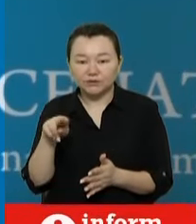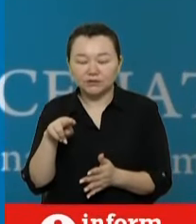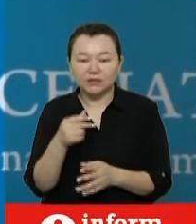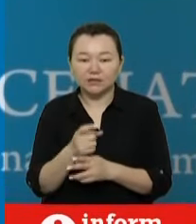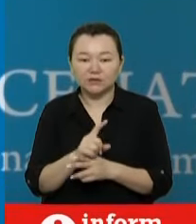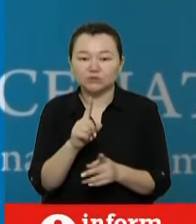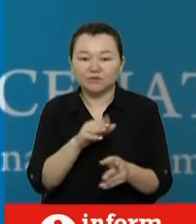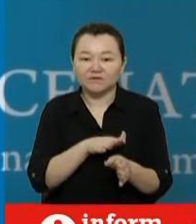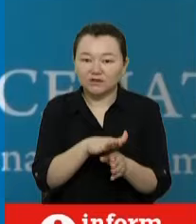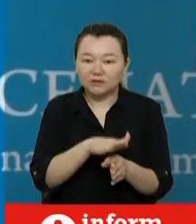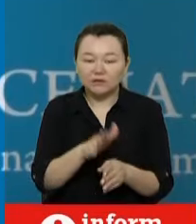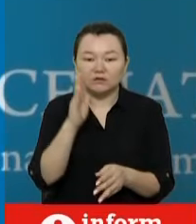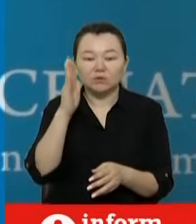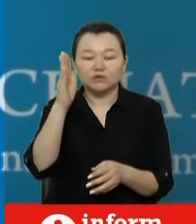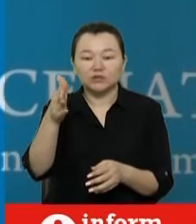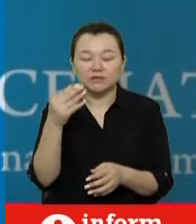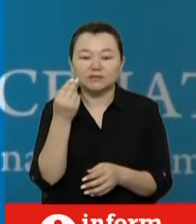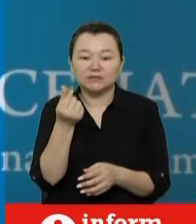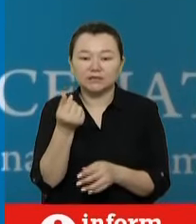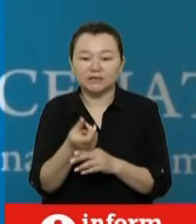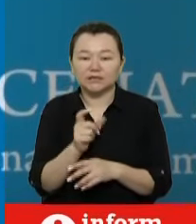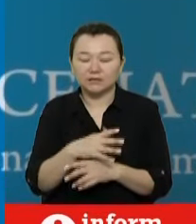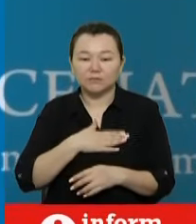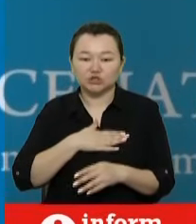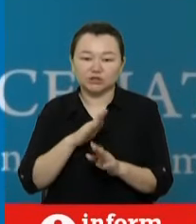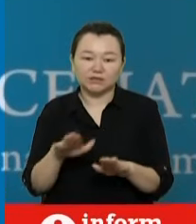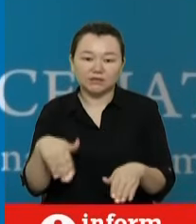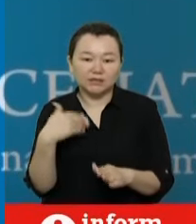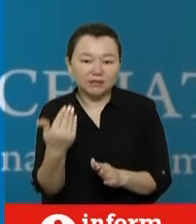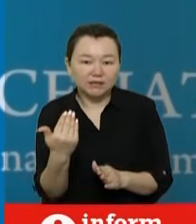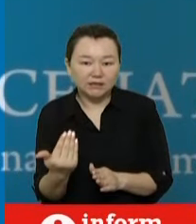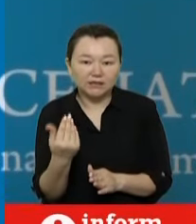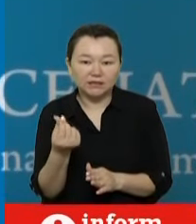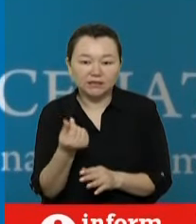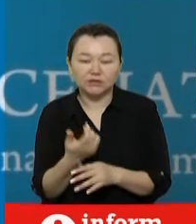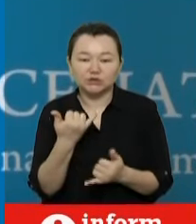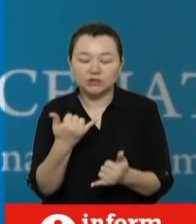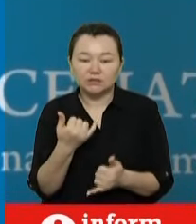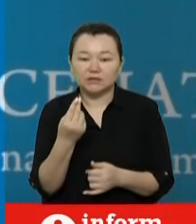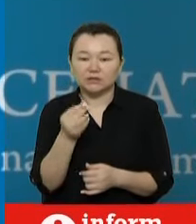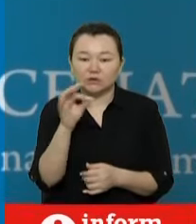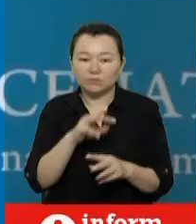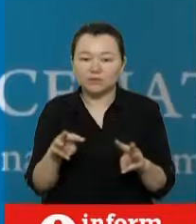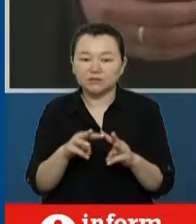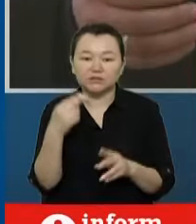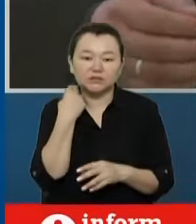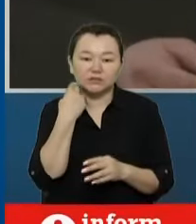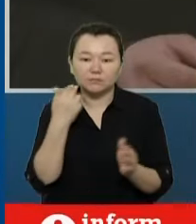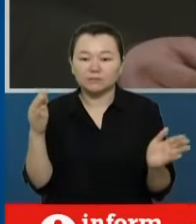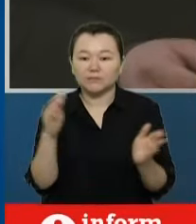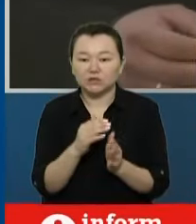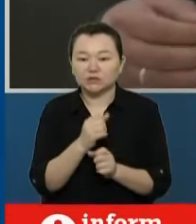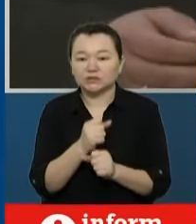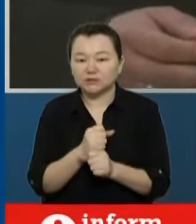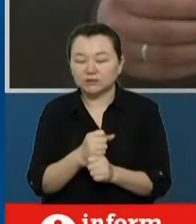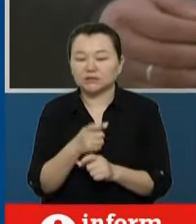іске асыру үшін ертең ол болашақ қаражат мысалда балаларымыз. Сондықтан біздің басты мақсат қаржы министрлігінің қарыз мөлшерін азайту. Қазір жыл